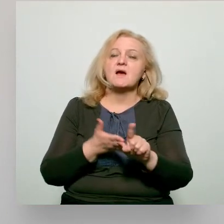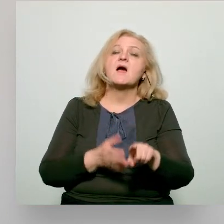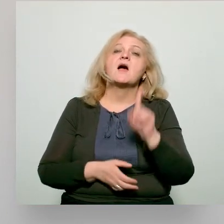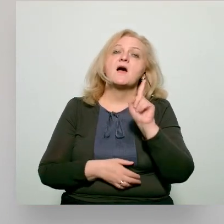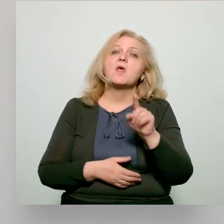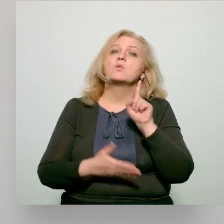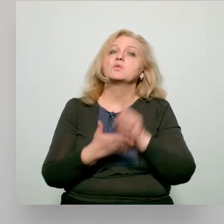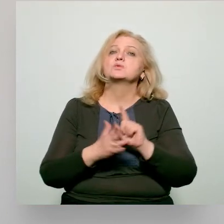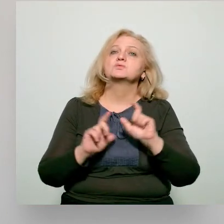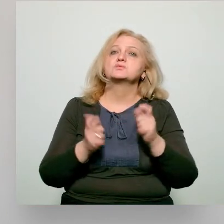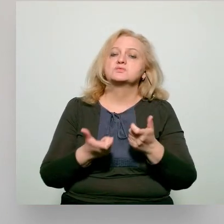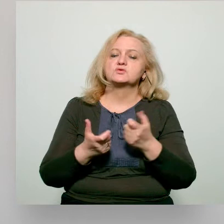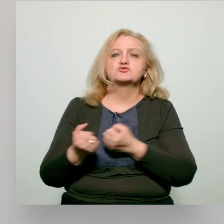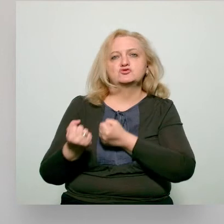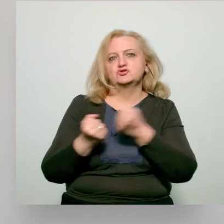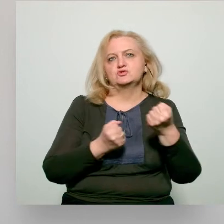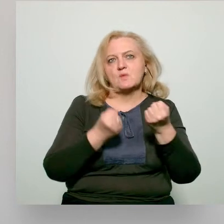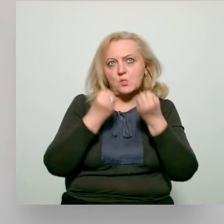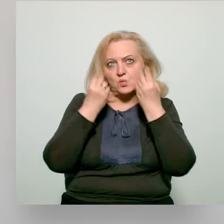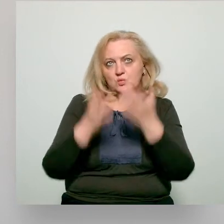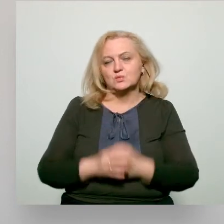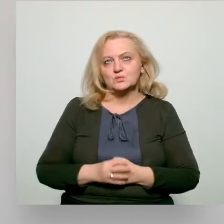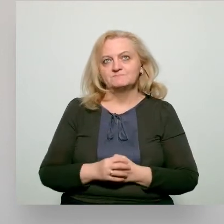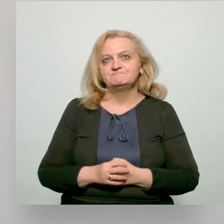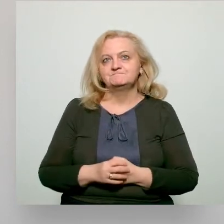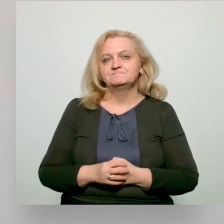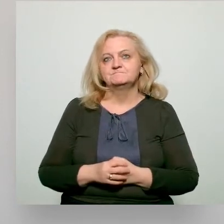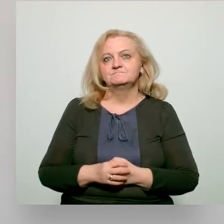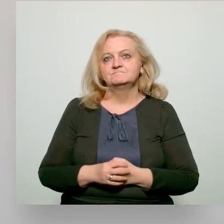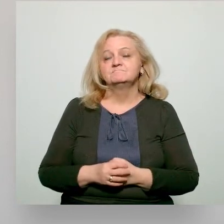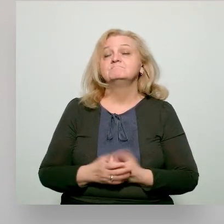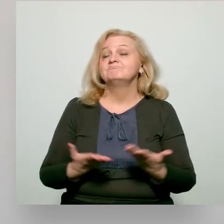suwerenność kulturalną. Dlaczego